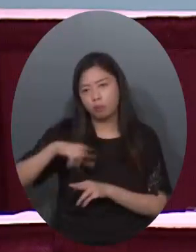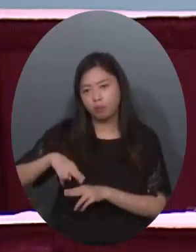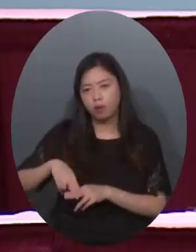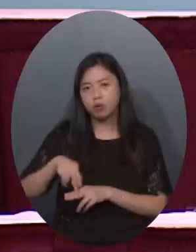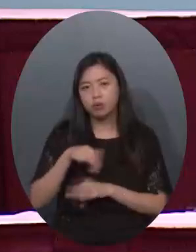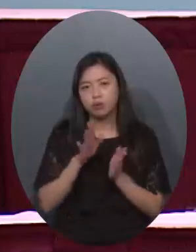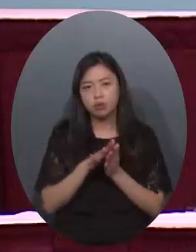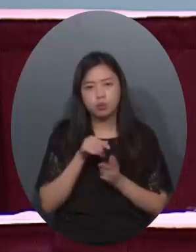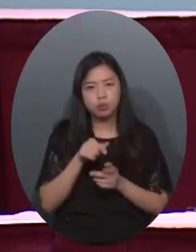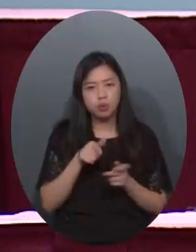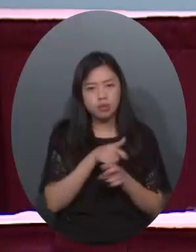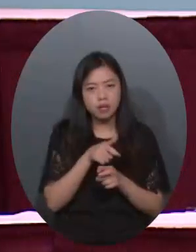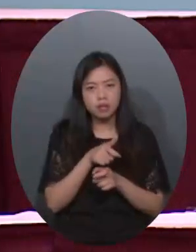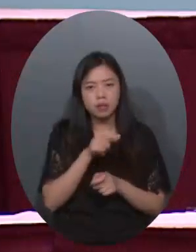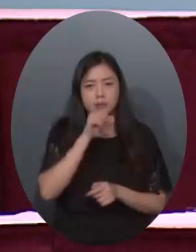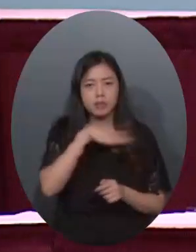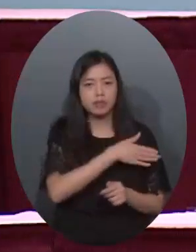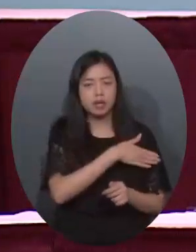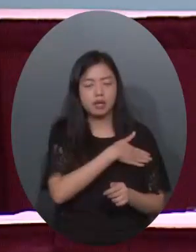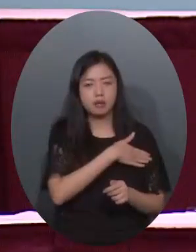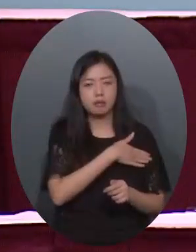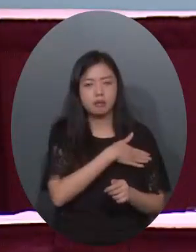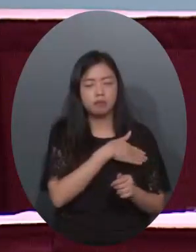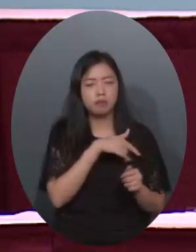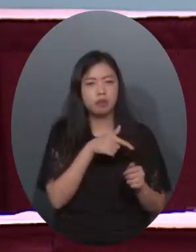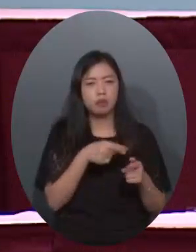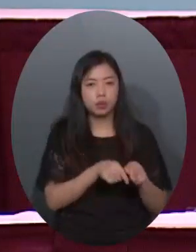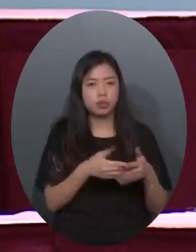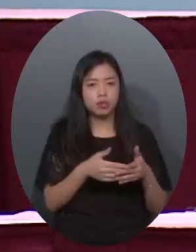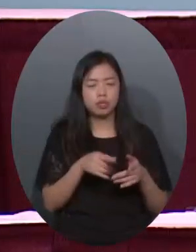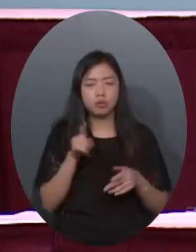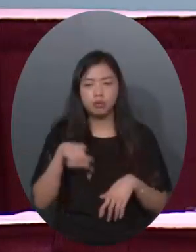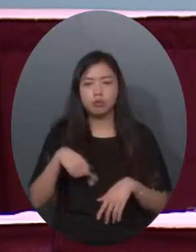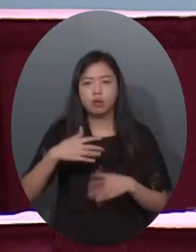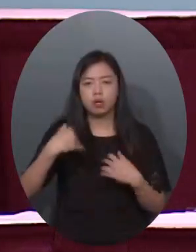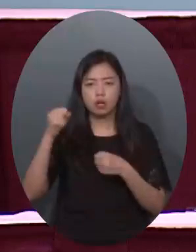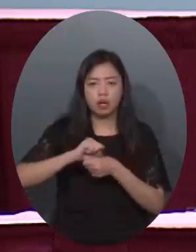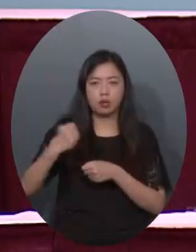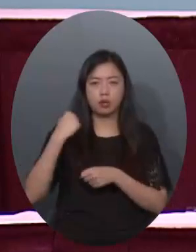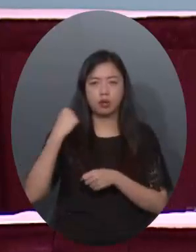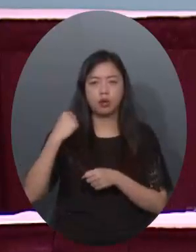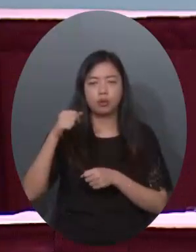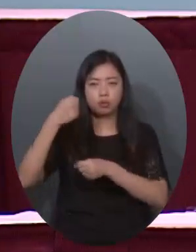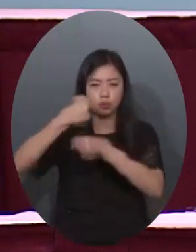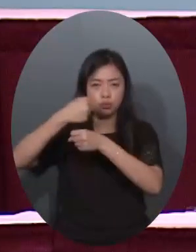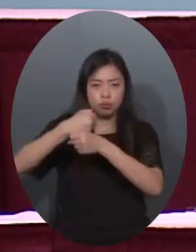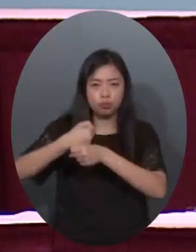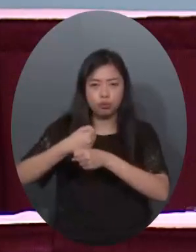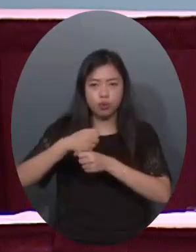業務層面問責性的同時，亦加強執行總監會及董事局層面的保